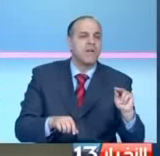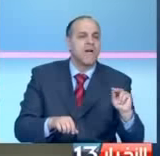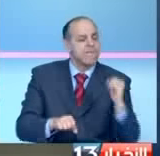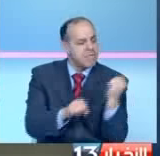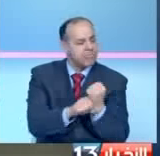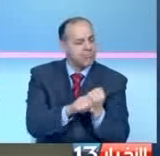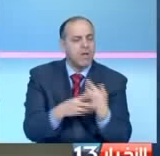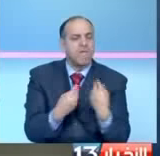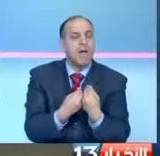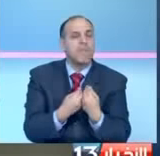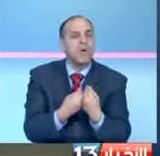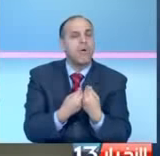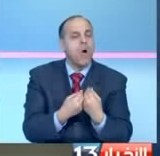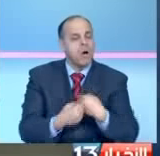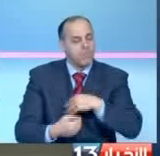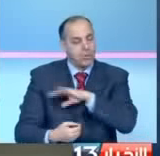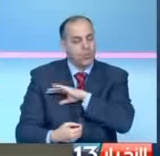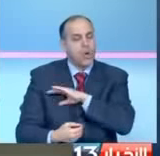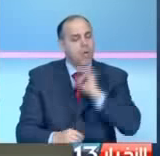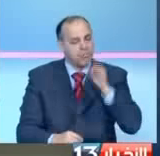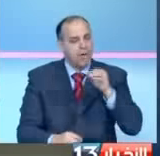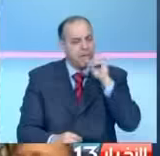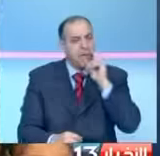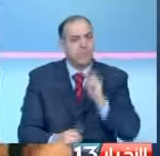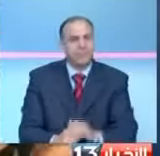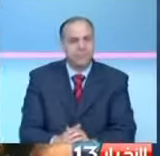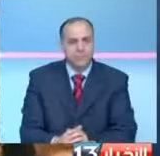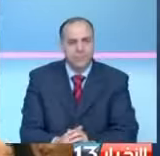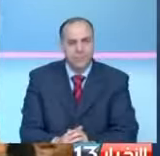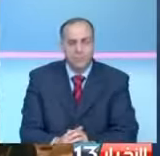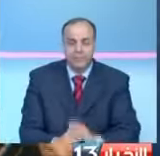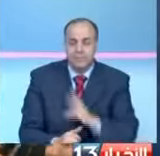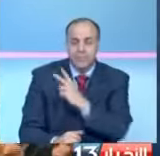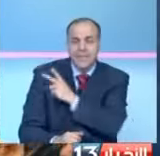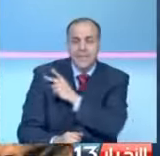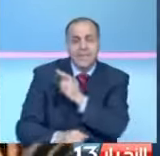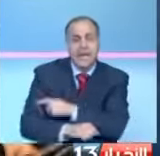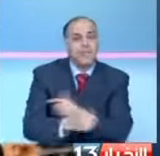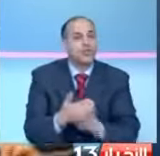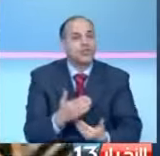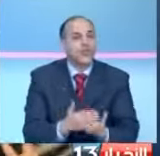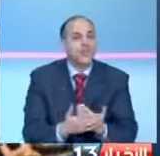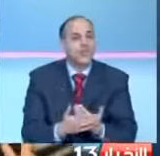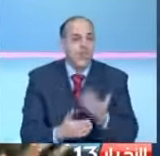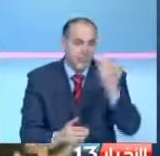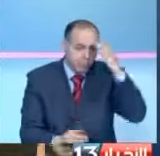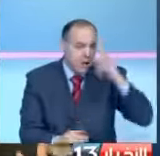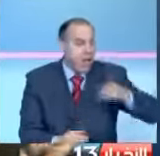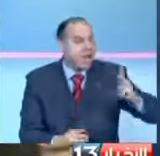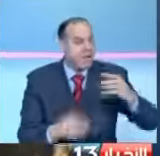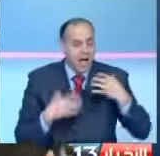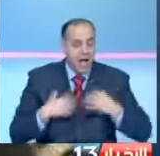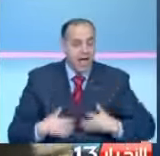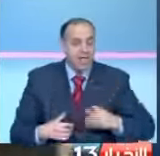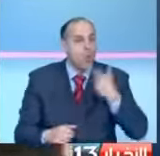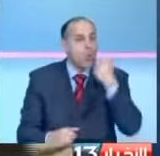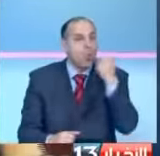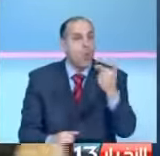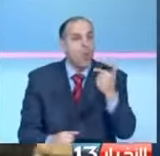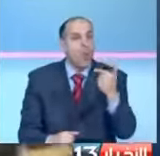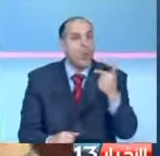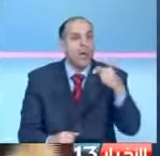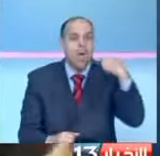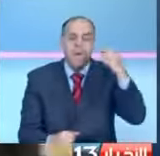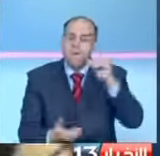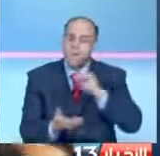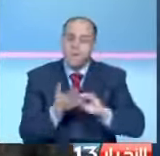النضال وفي تحمل المسؤولية. قيادة نقابية جديدة يعلم أغلب أعضائها لا سيما وأن أغلبهم